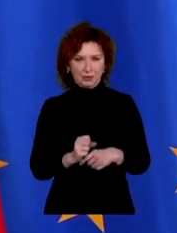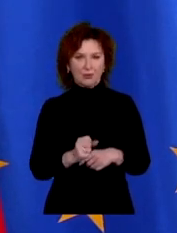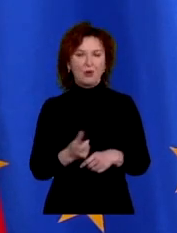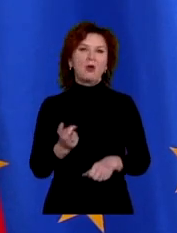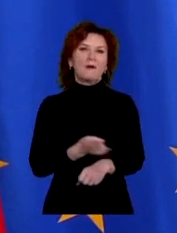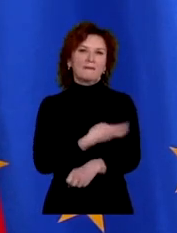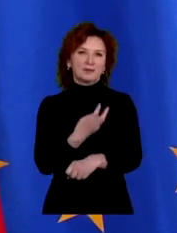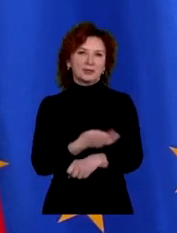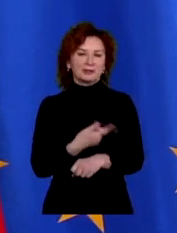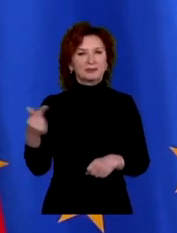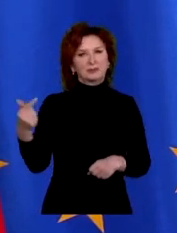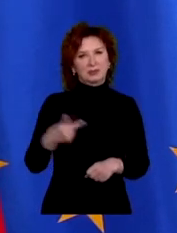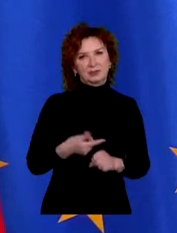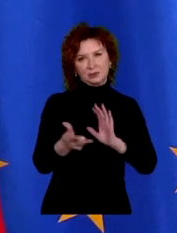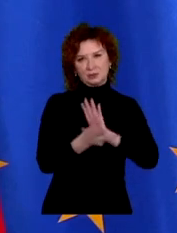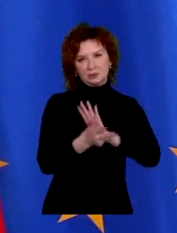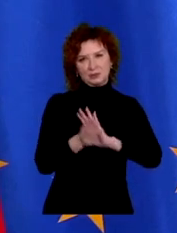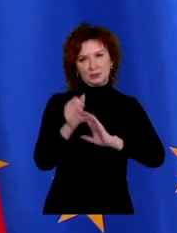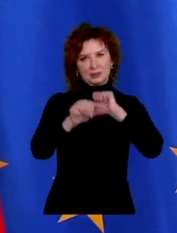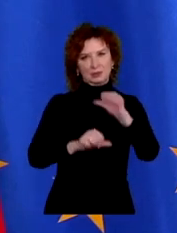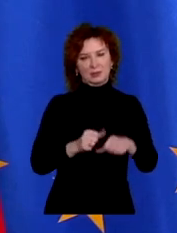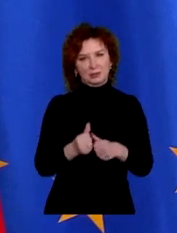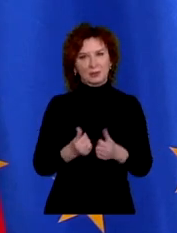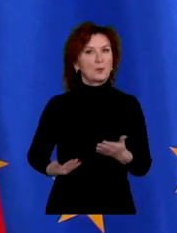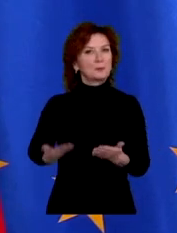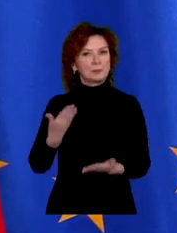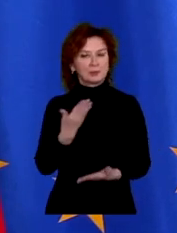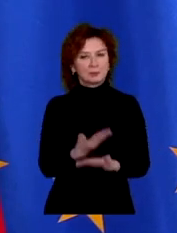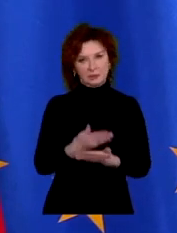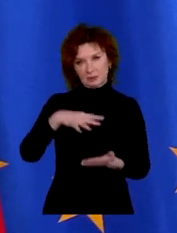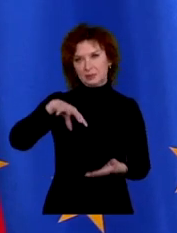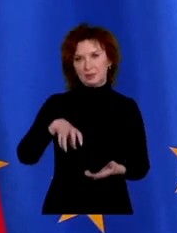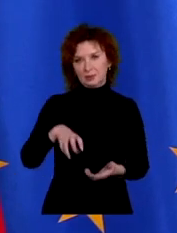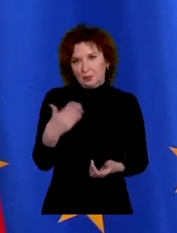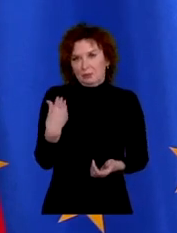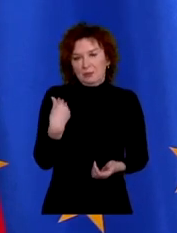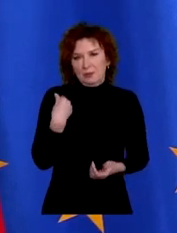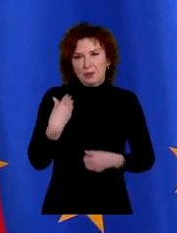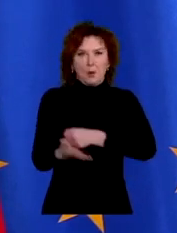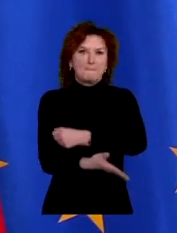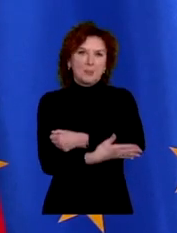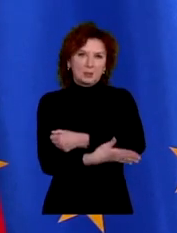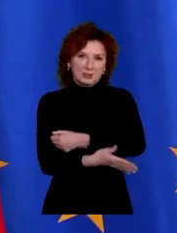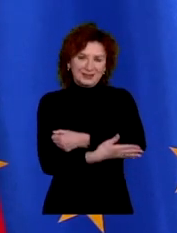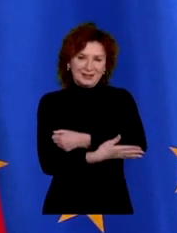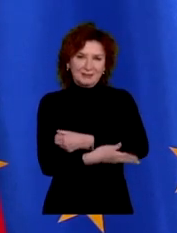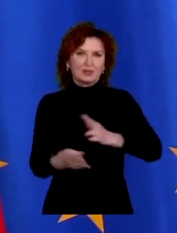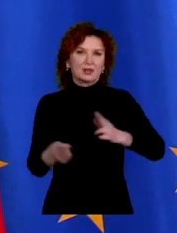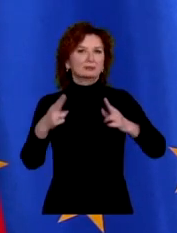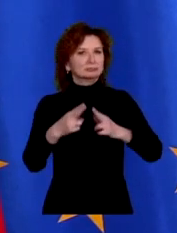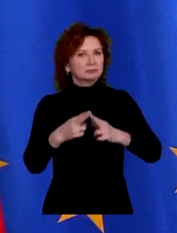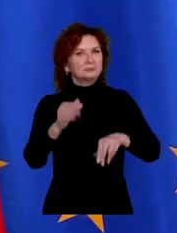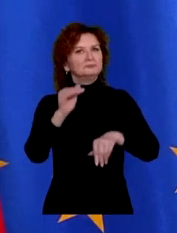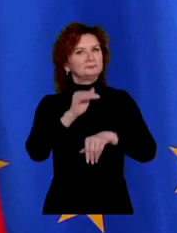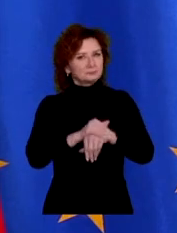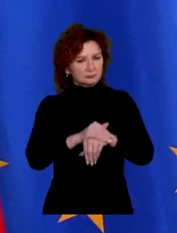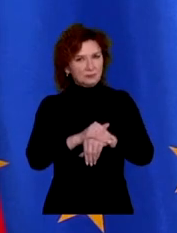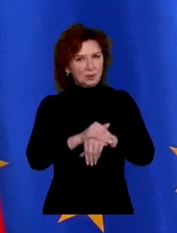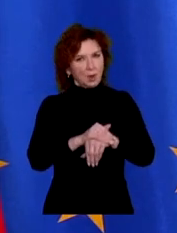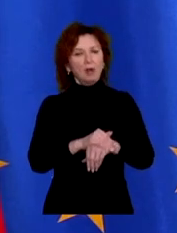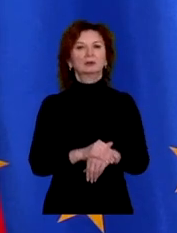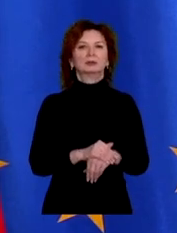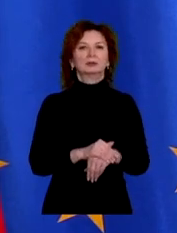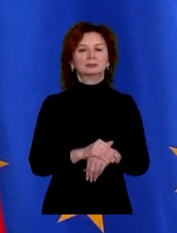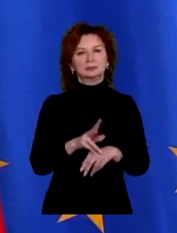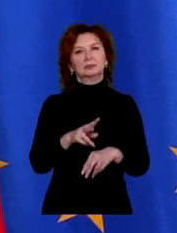roku właśnie propozycja Grupy Wyszehradzkiej stała się podstawą kompromisu, w ramach którego